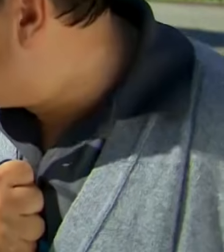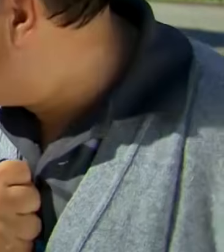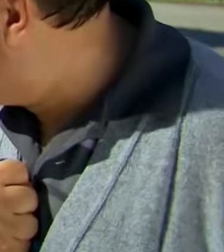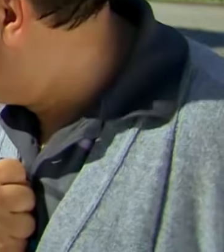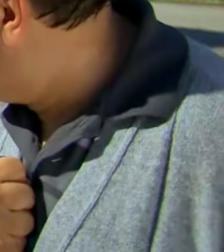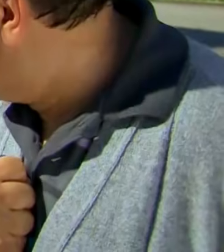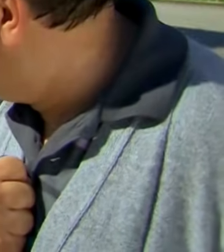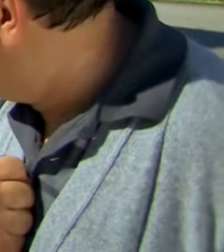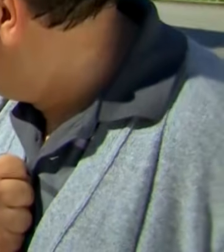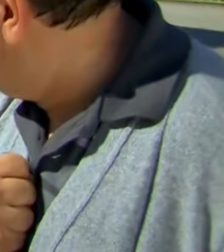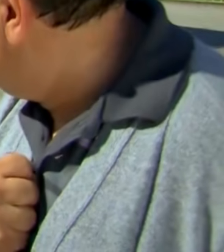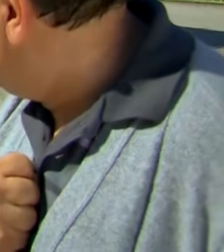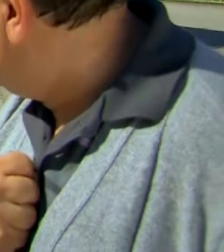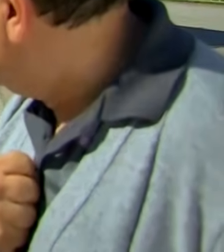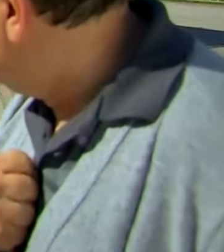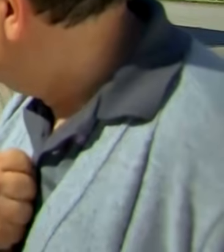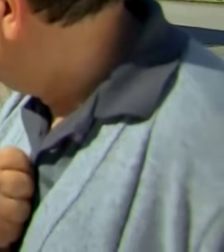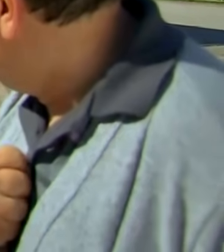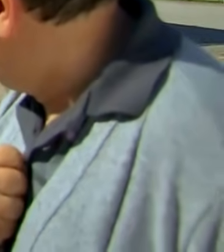Anahtarı bağrına basarak arabaya baktı.